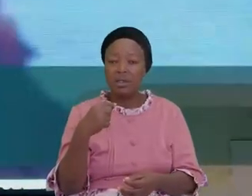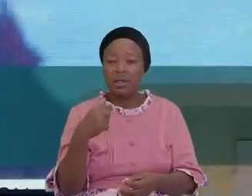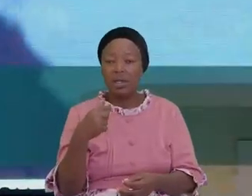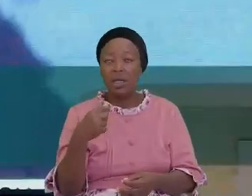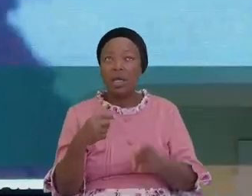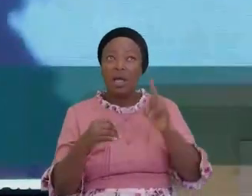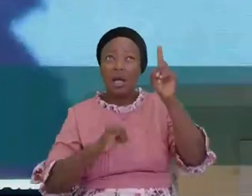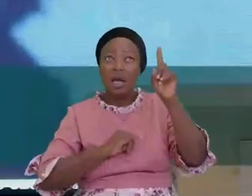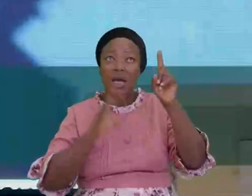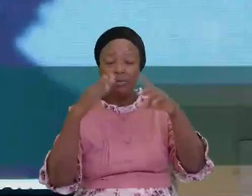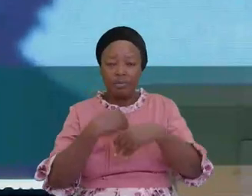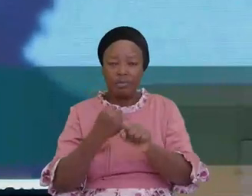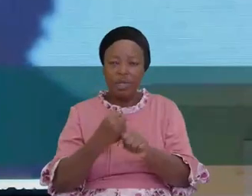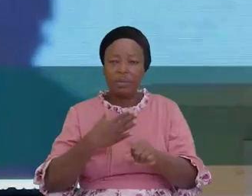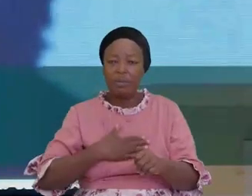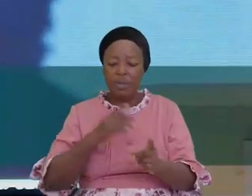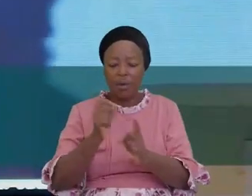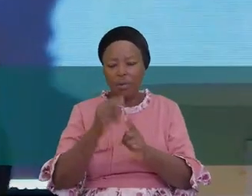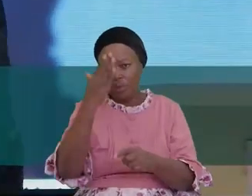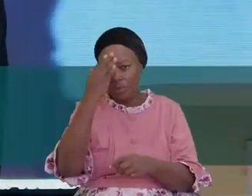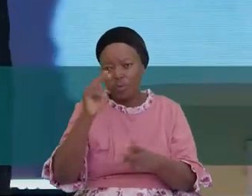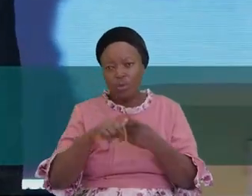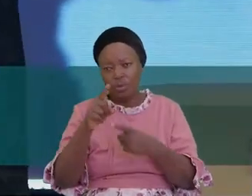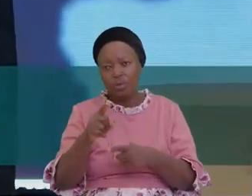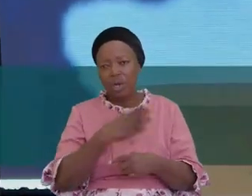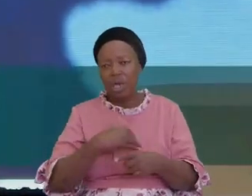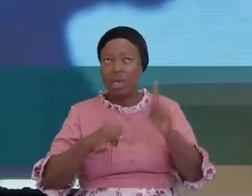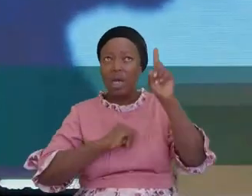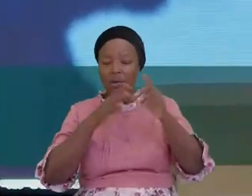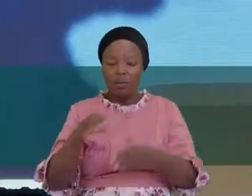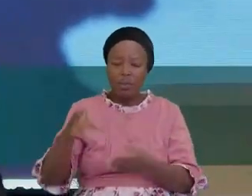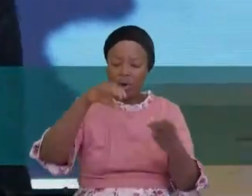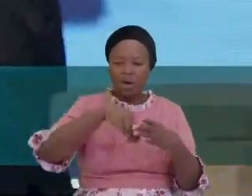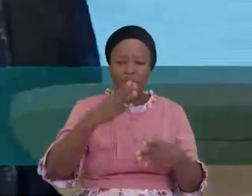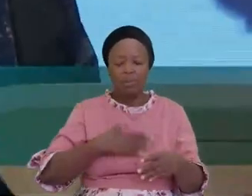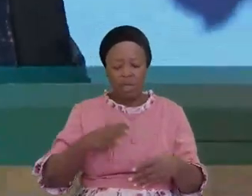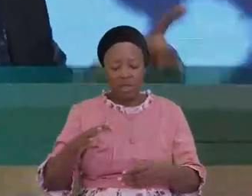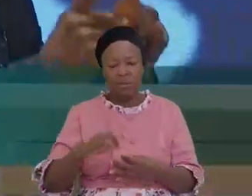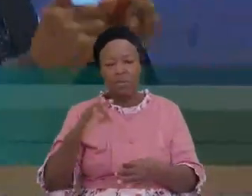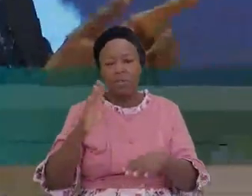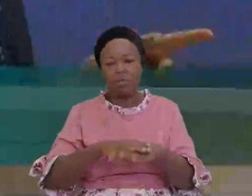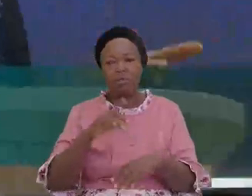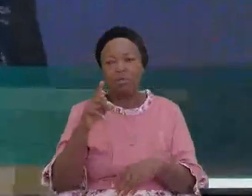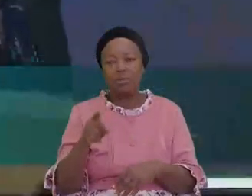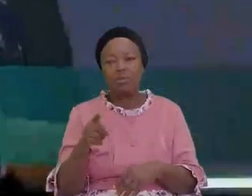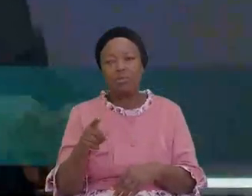Il dit, je vous ferai connaître mes paroles et je répandrai mon esprit sur vous.